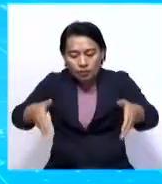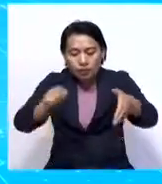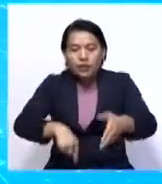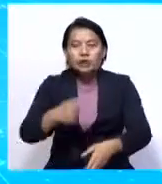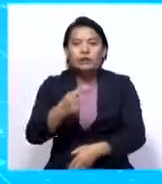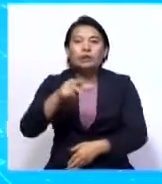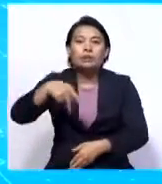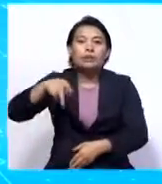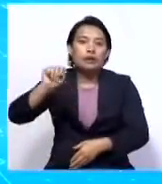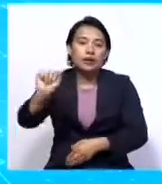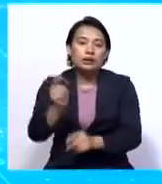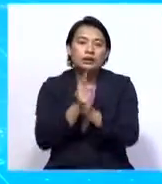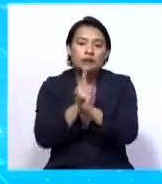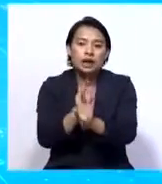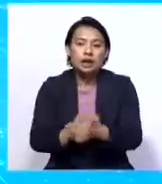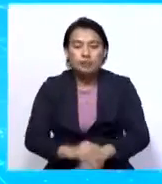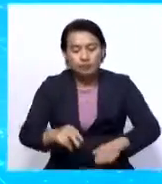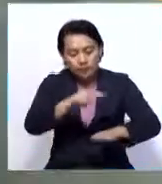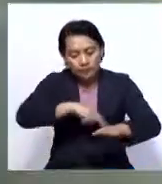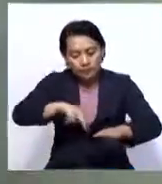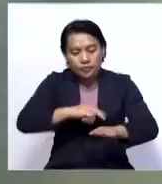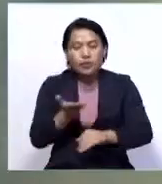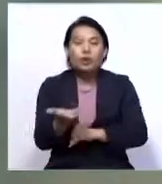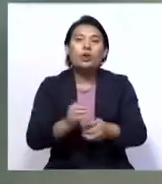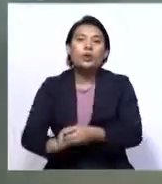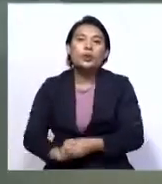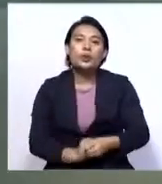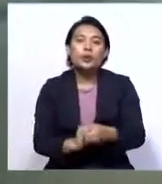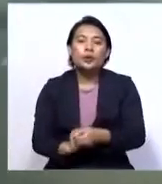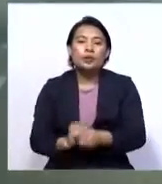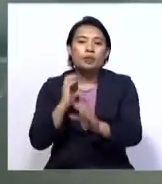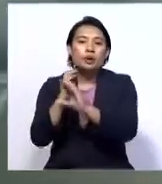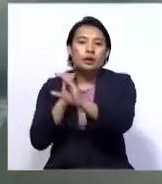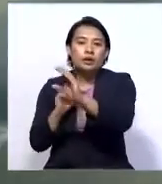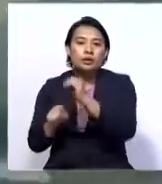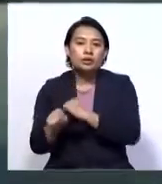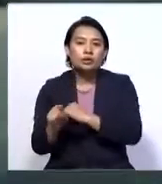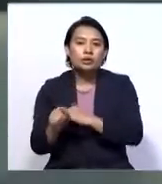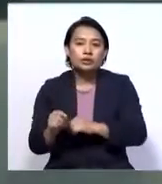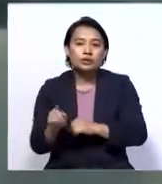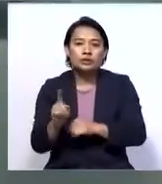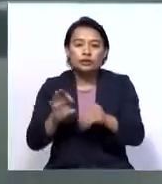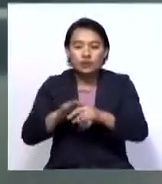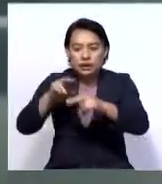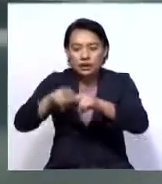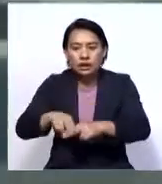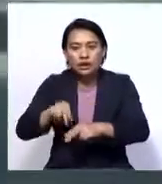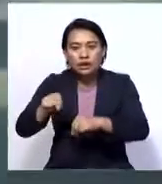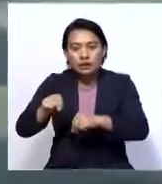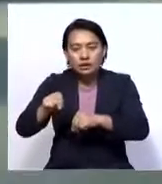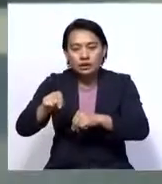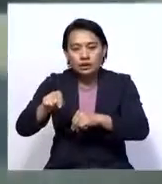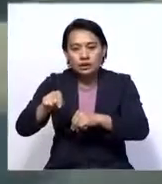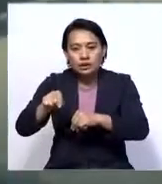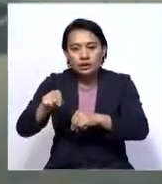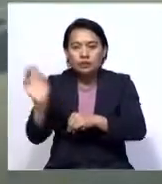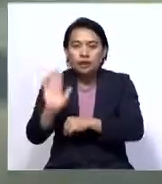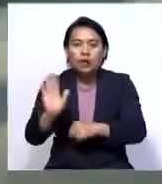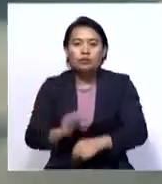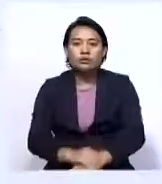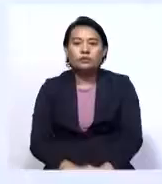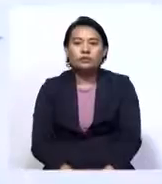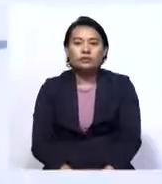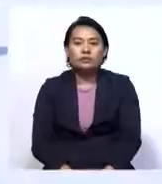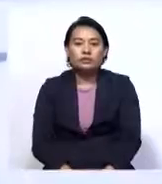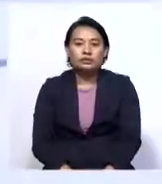บ GPS การตรวจเช็คสภาพรถแล้วก็ขอความร่วมมือไม่ให้ใช้รถบัสโดยสาร2ชั้นเป็นต้นนะครับ สำหรับความ